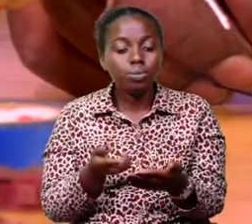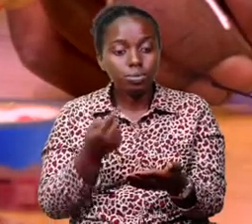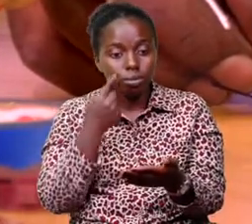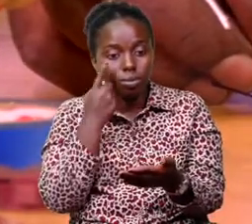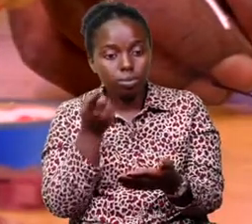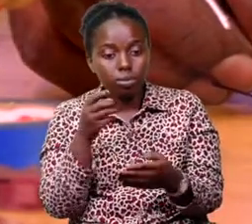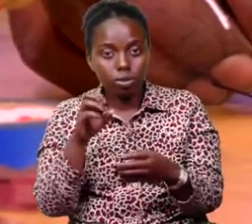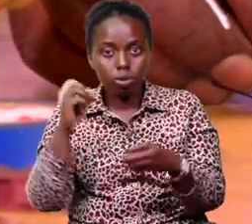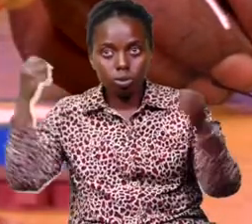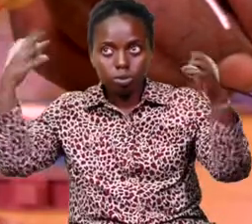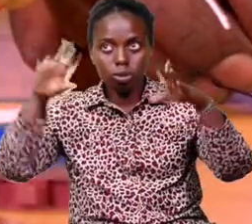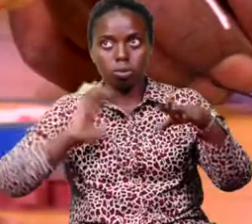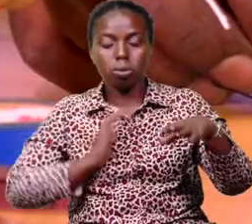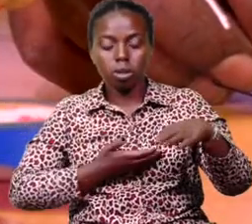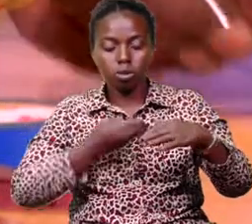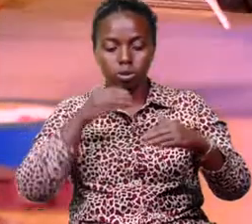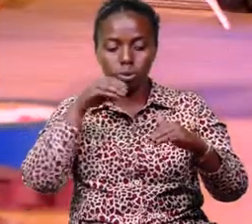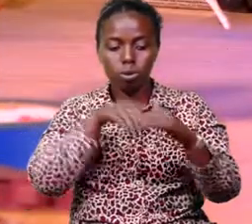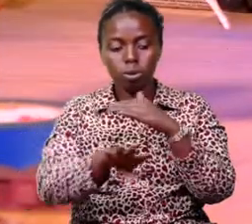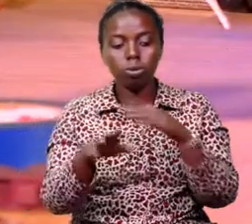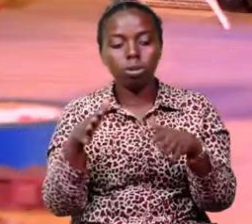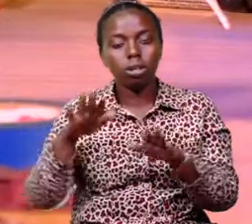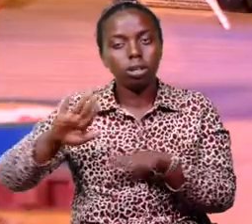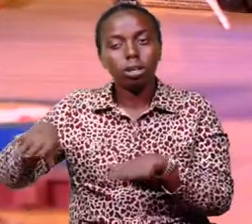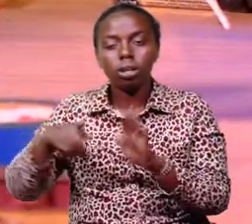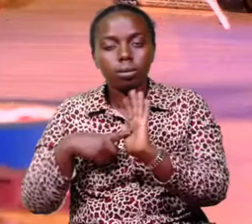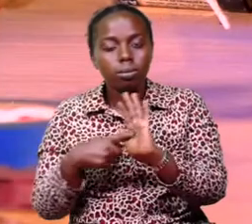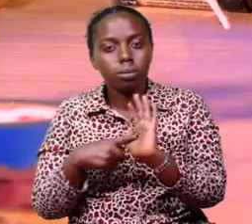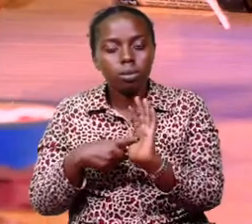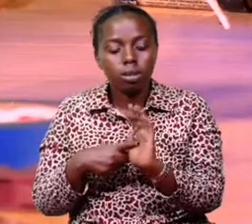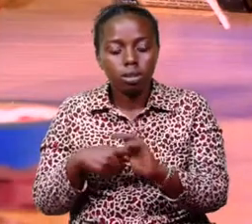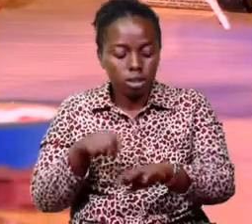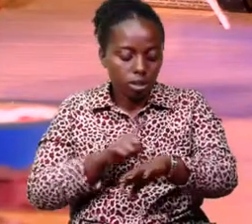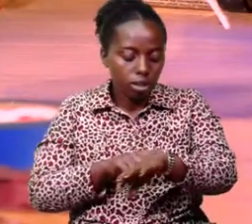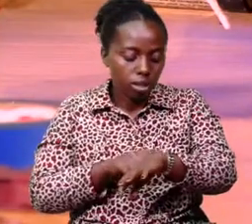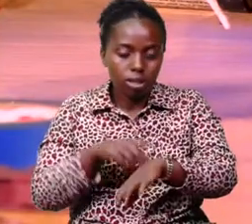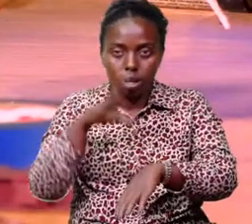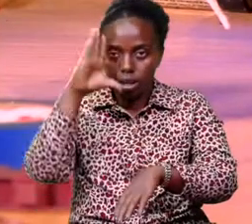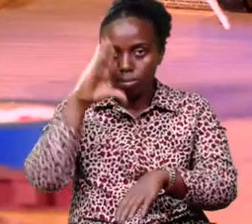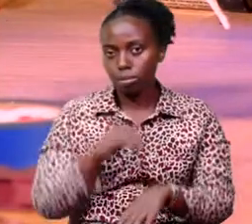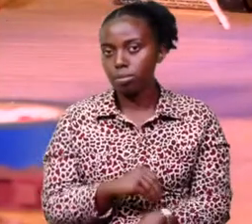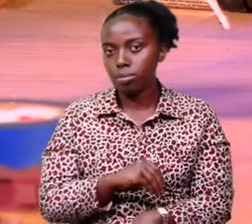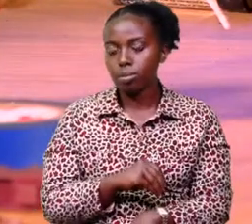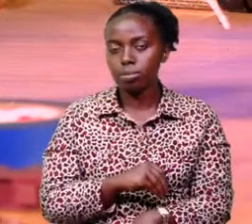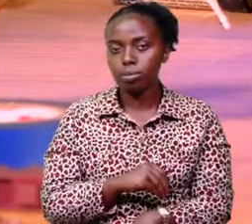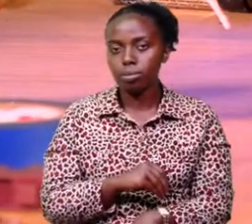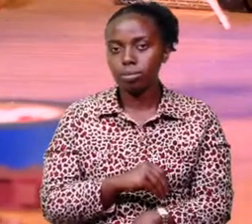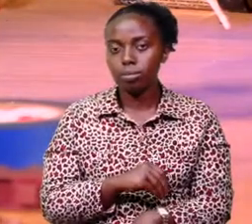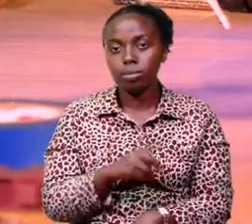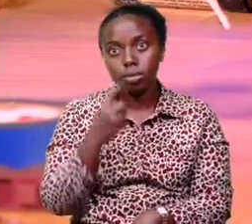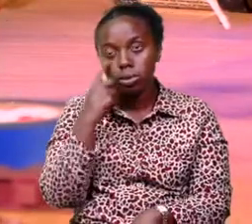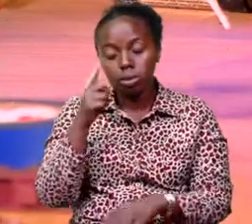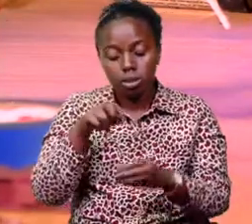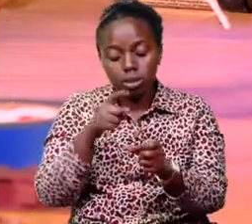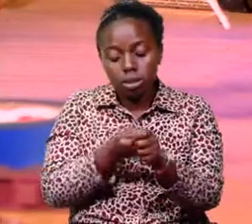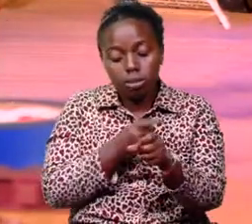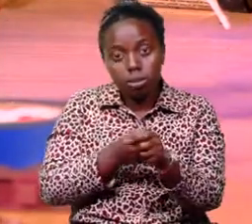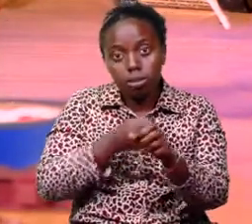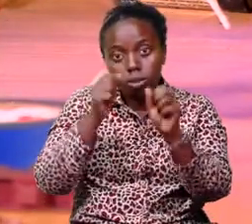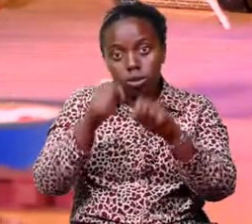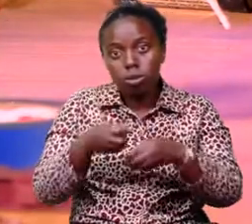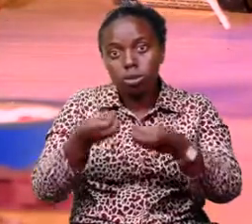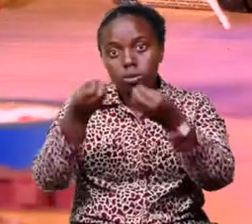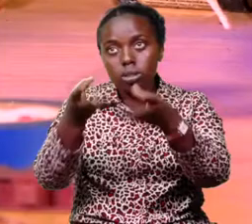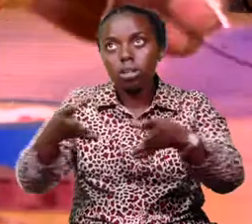murana ko umuriro wacu usohoka reka noneho mbereke dore murana ko yasaha yazimye murana koko rero ko ibirayi bishobora